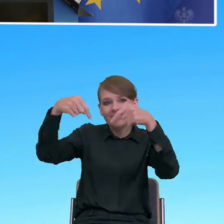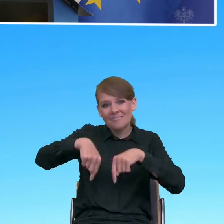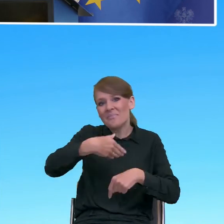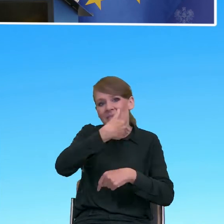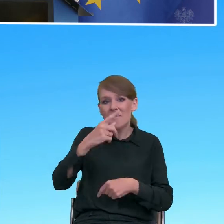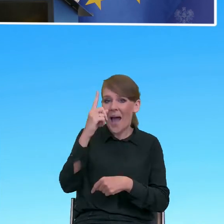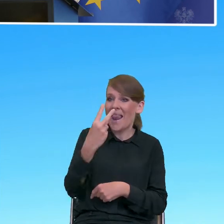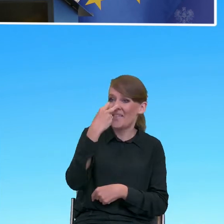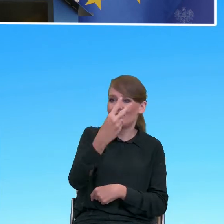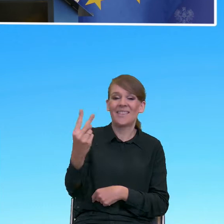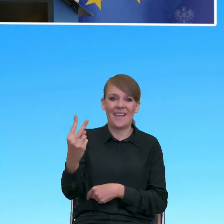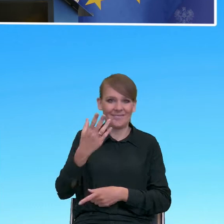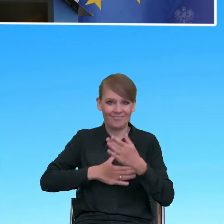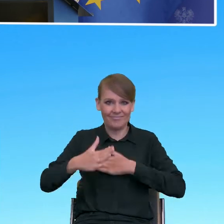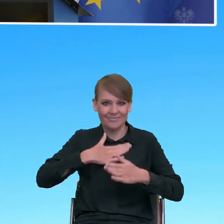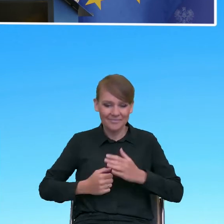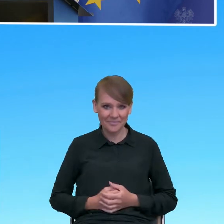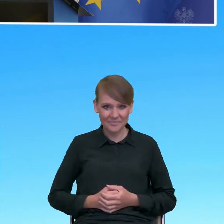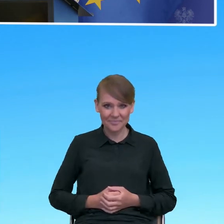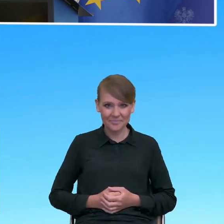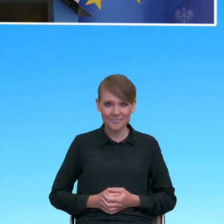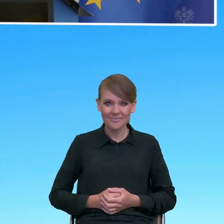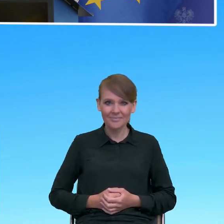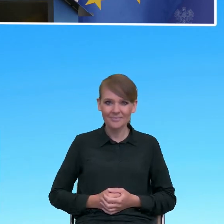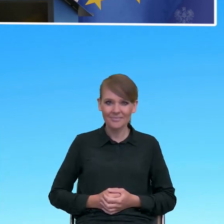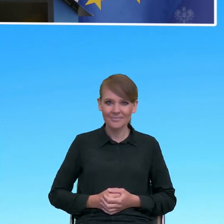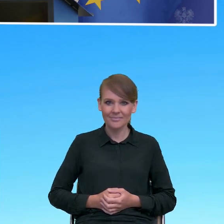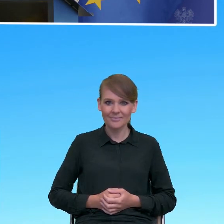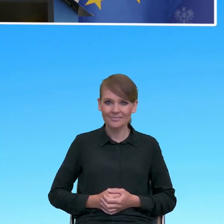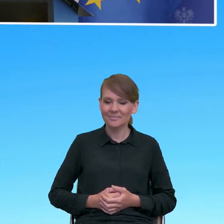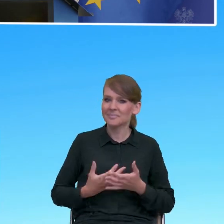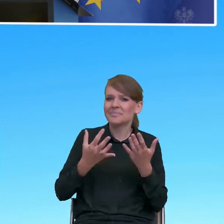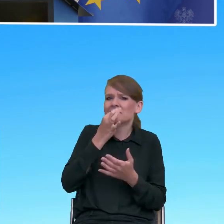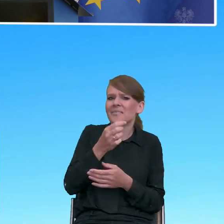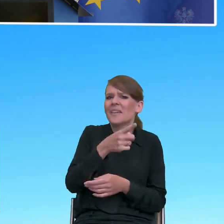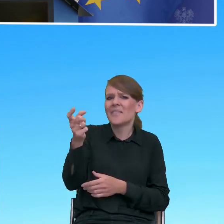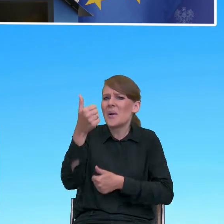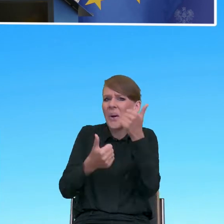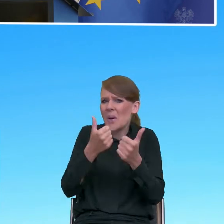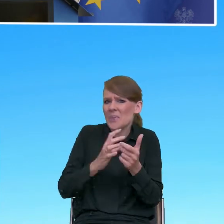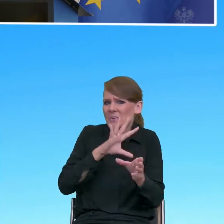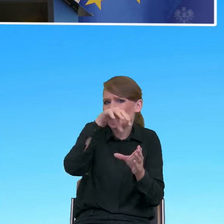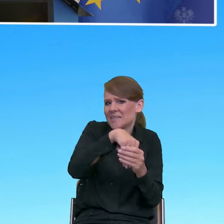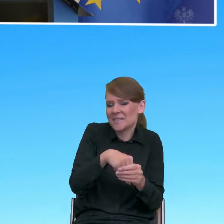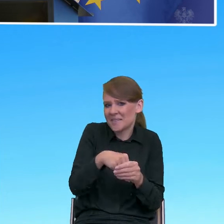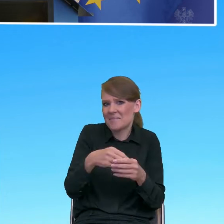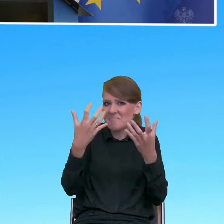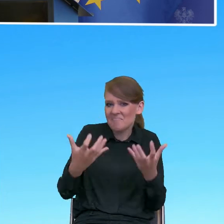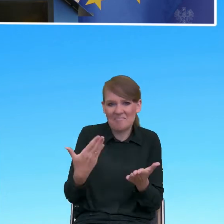widzimy. Moi drodzy, co skłoniło was do udziału w konkursie?